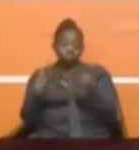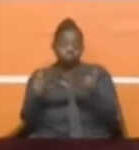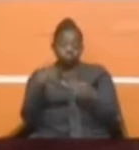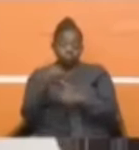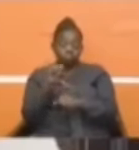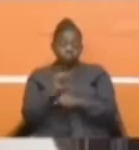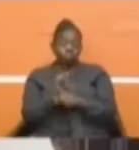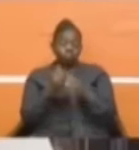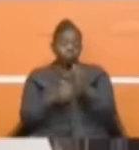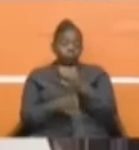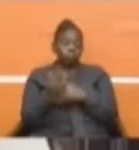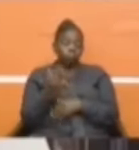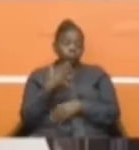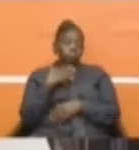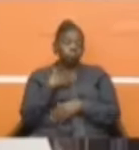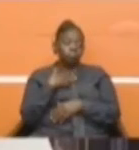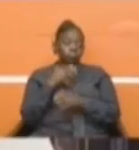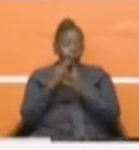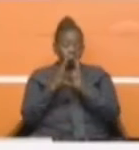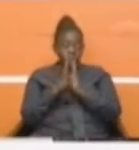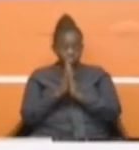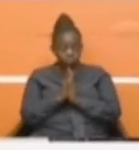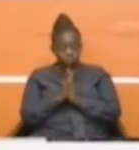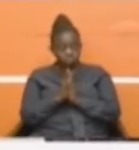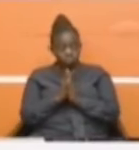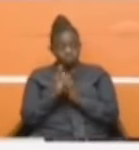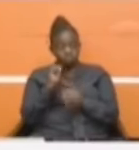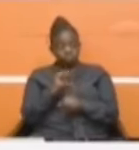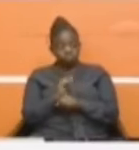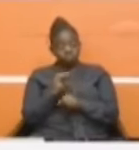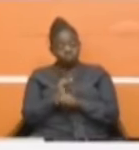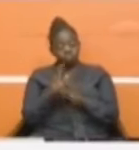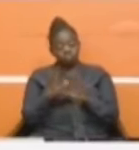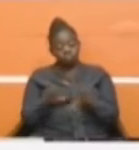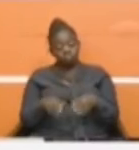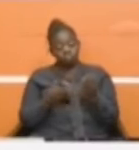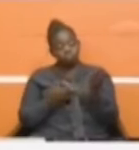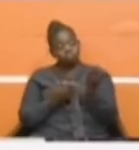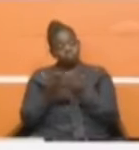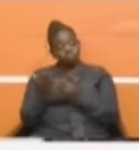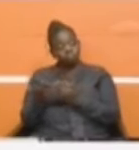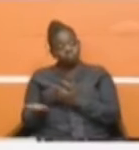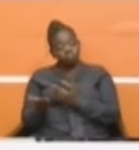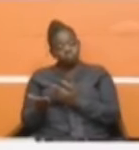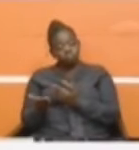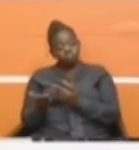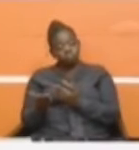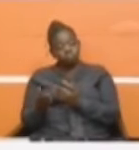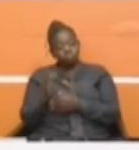gya Katonda. Twetaaga essaala. Omulimu guno tugubaweereze. Musiime